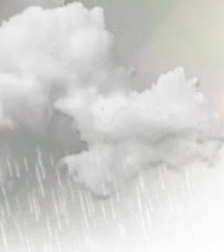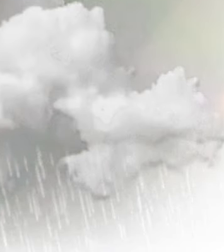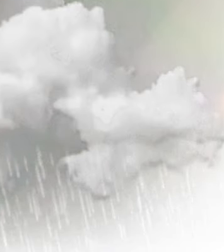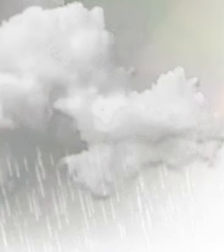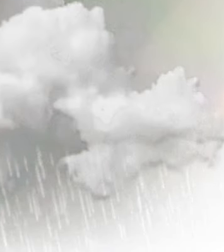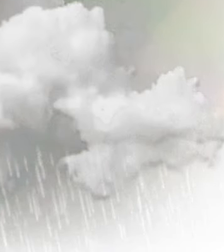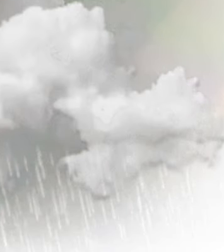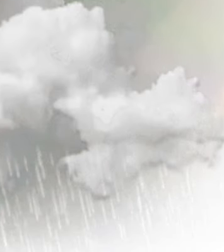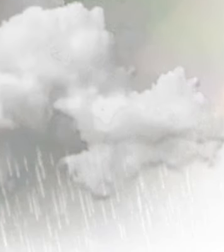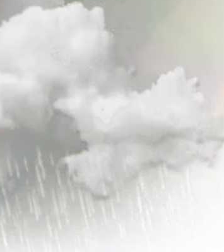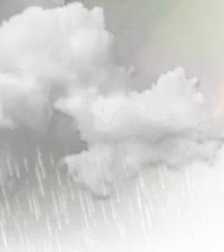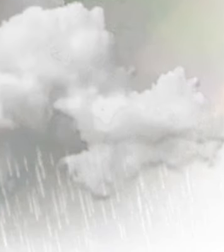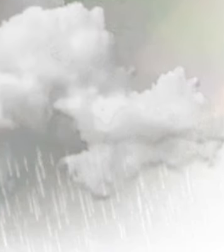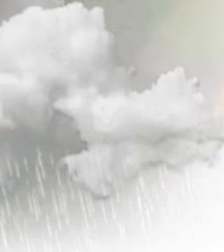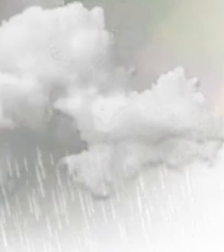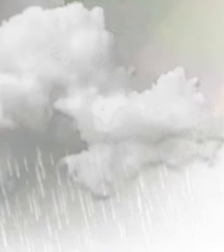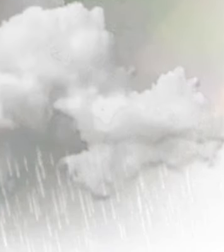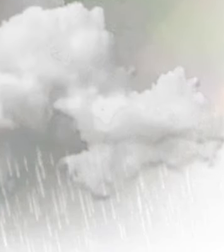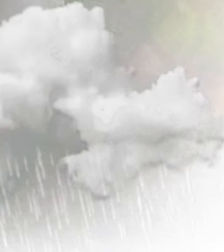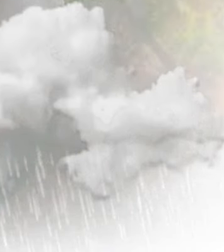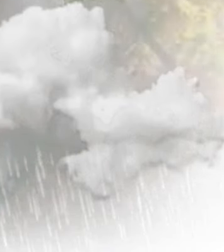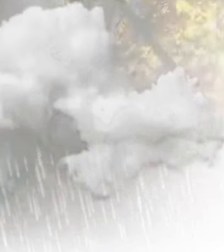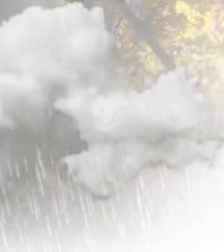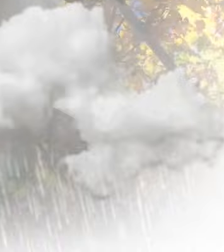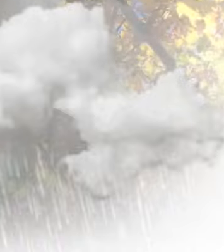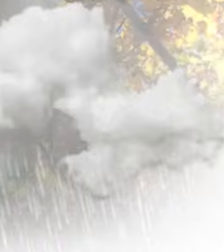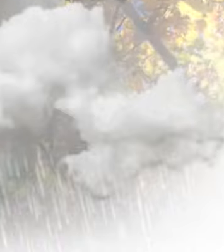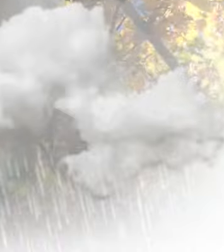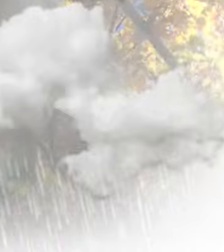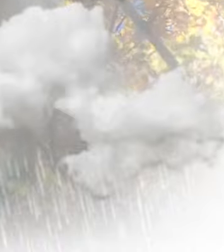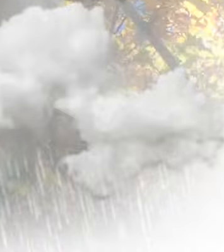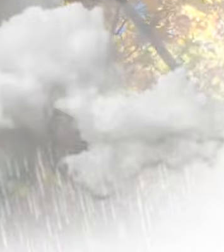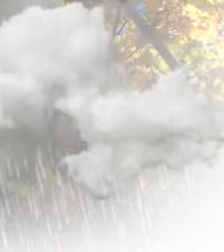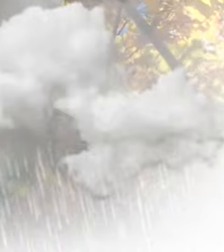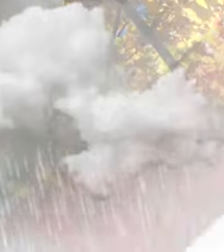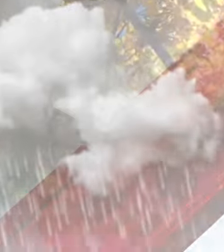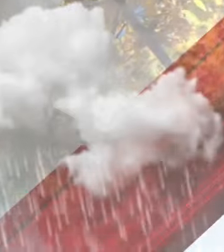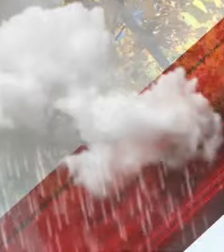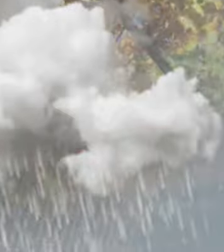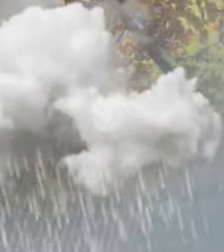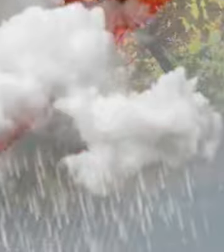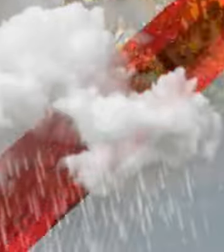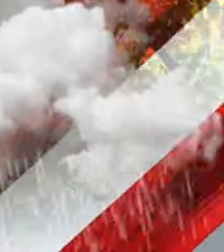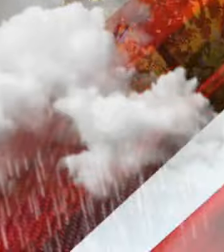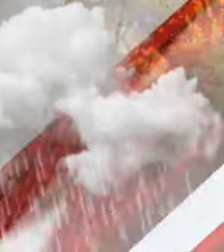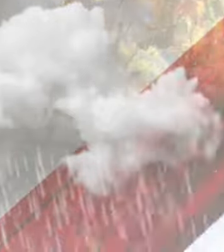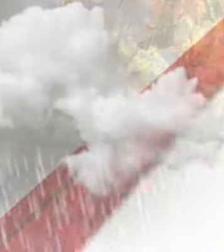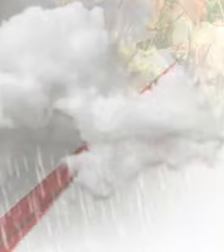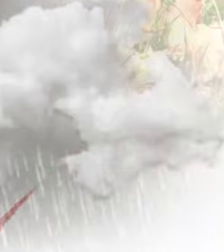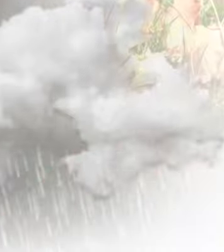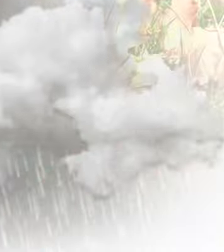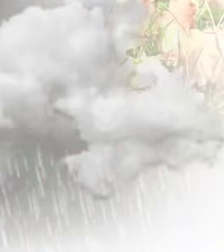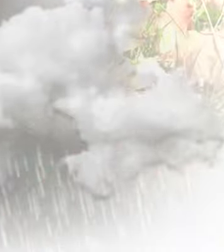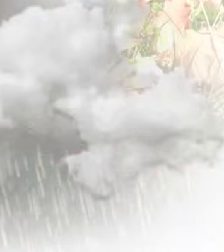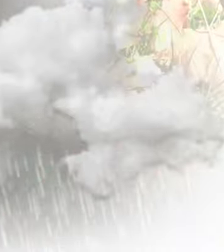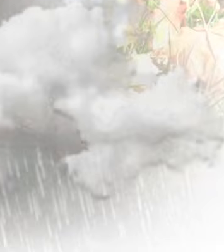и вечером. Пахмурно, невеликий дождь. Ветер заходний 5-8 метров на секунду с порывами до 17